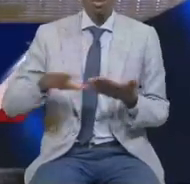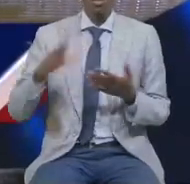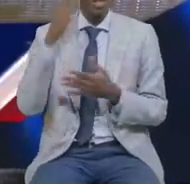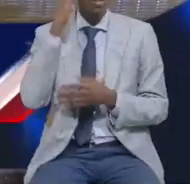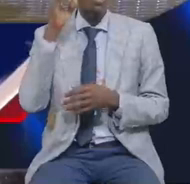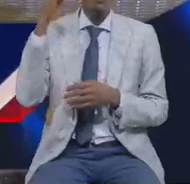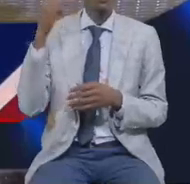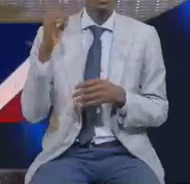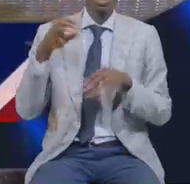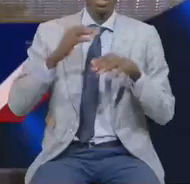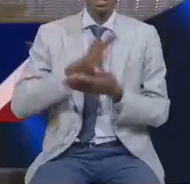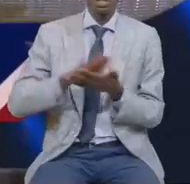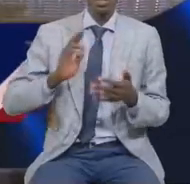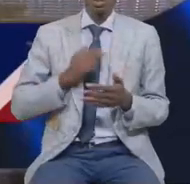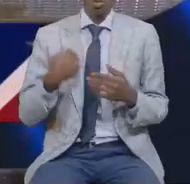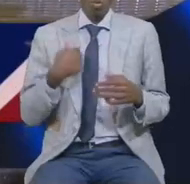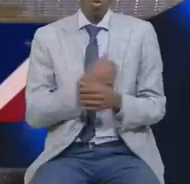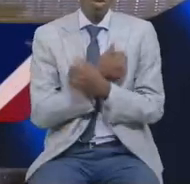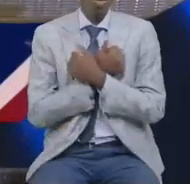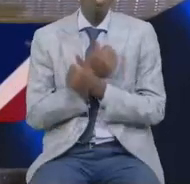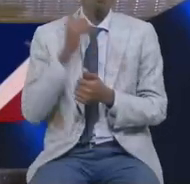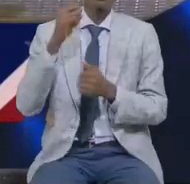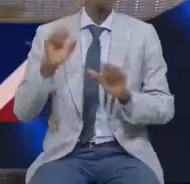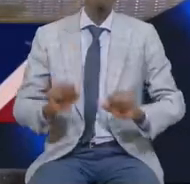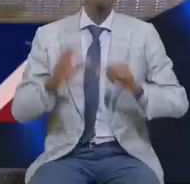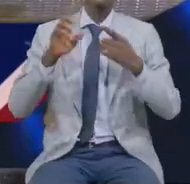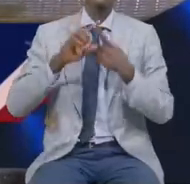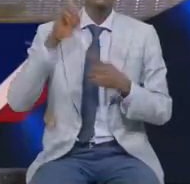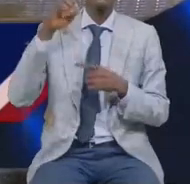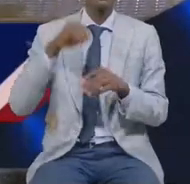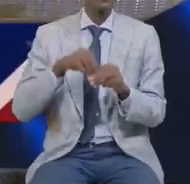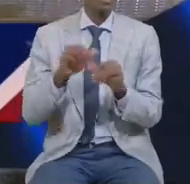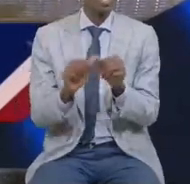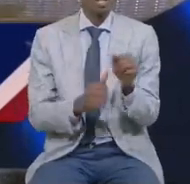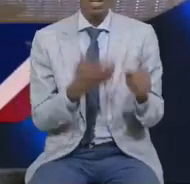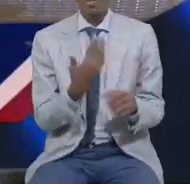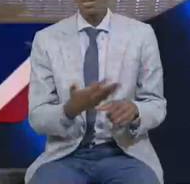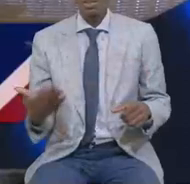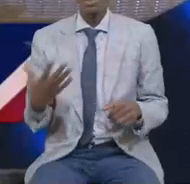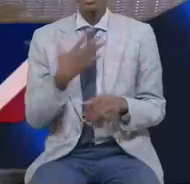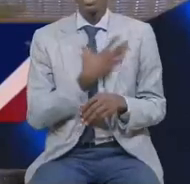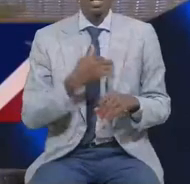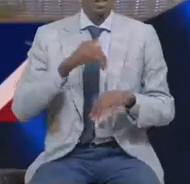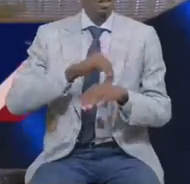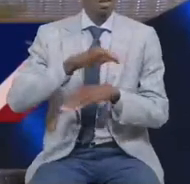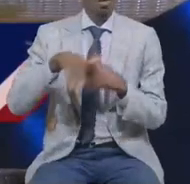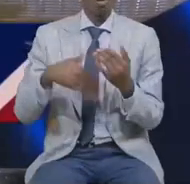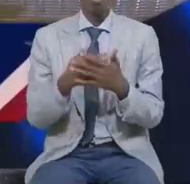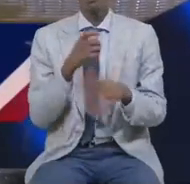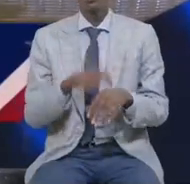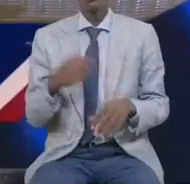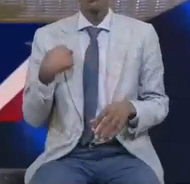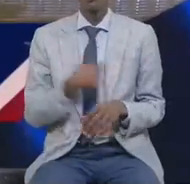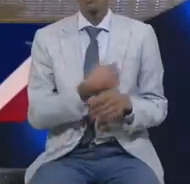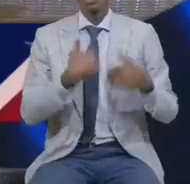purifiés, nous l'aimons, nous nous consacrons à lui, et nous sommes à lui à tout moment. Nous avons